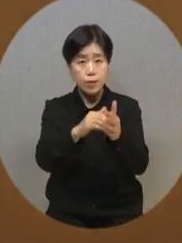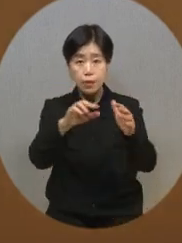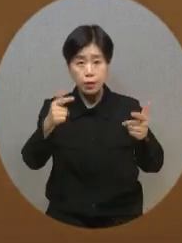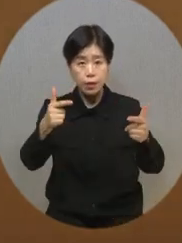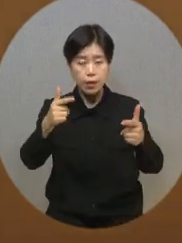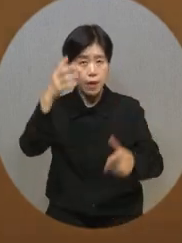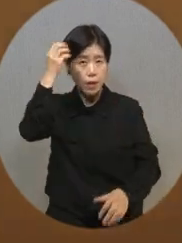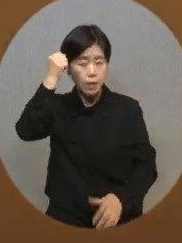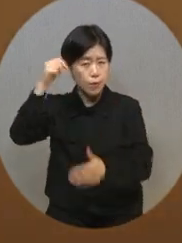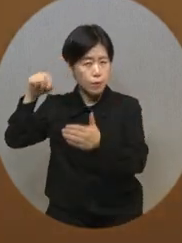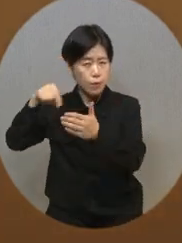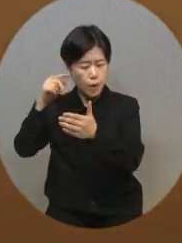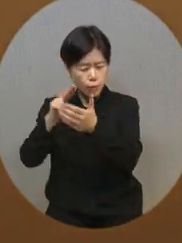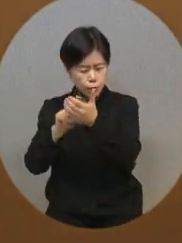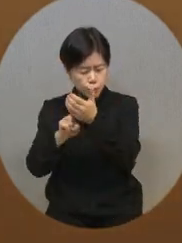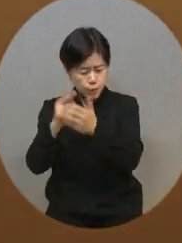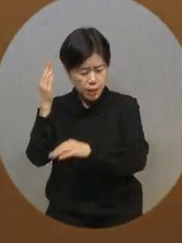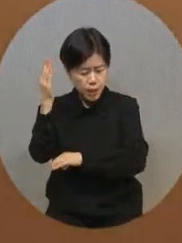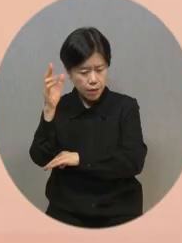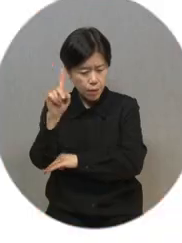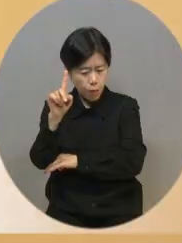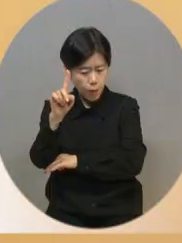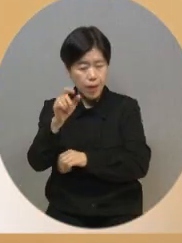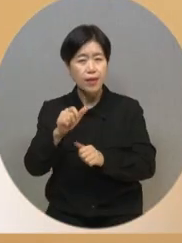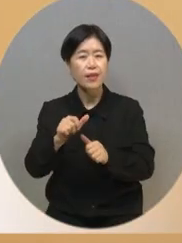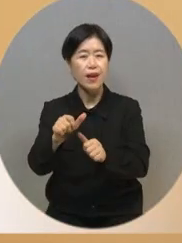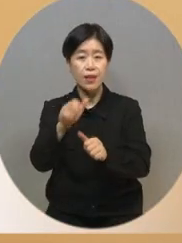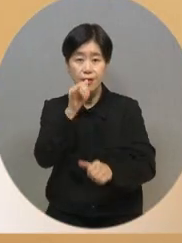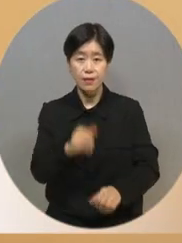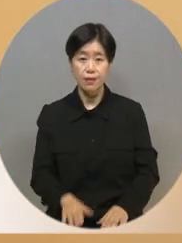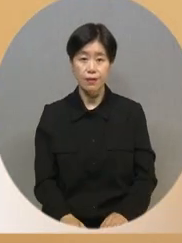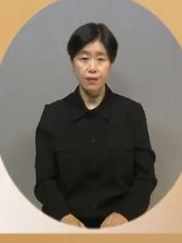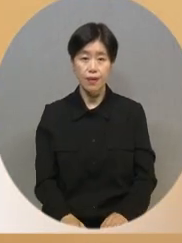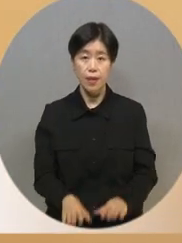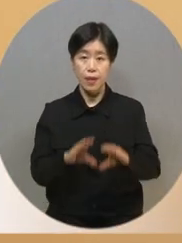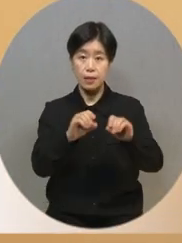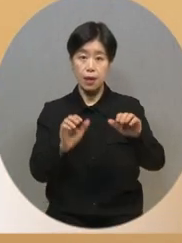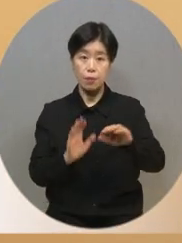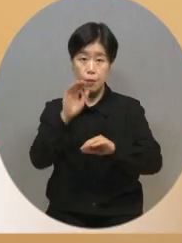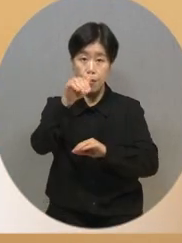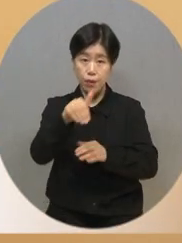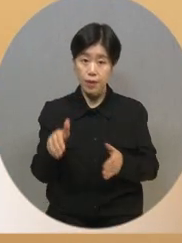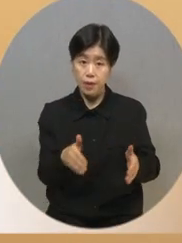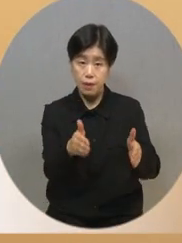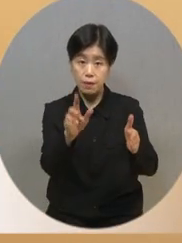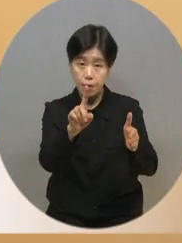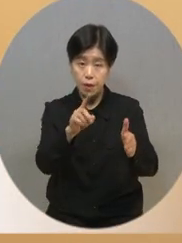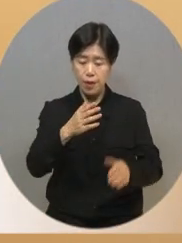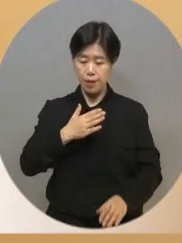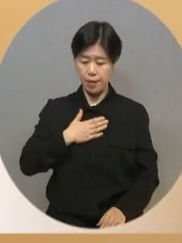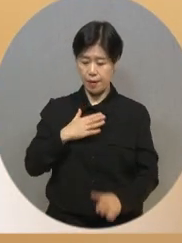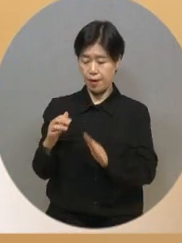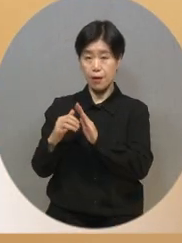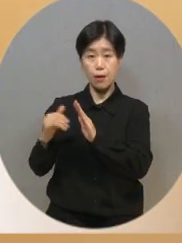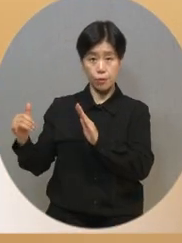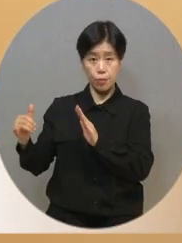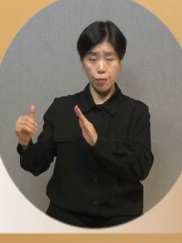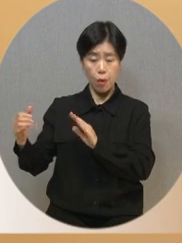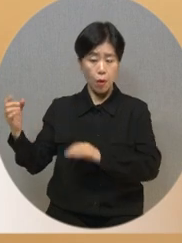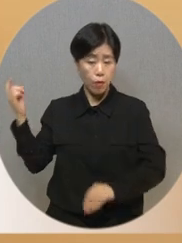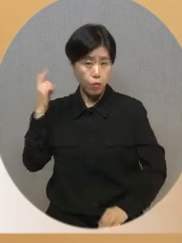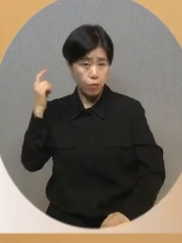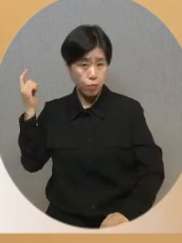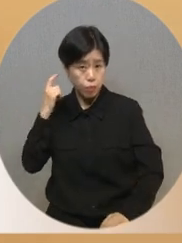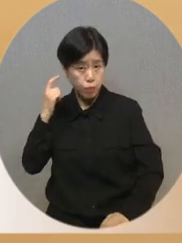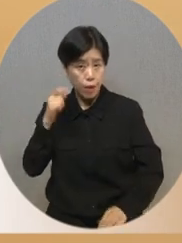숨겨진 이야기를 따라가는 여정입니다. 땅고기 길은 제가 가족들에게 이야기로만 전해줬던